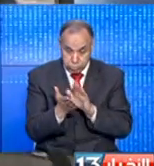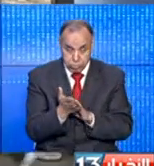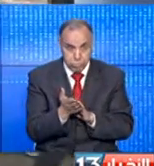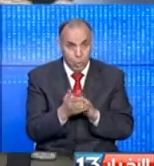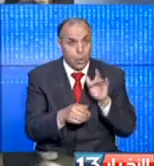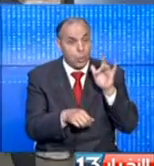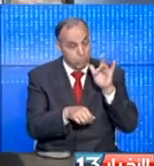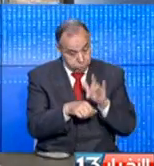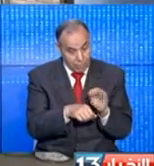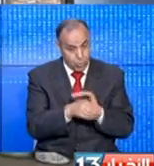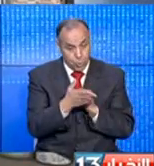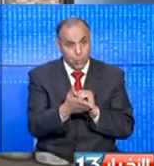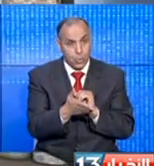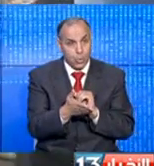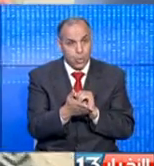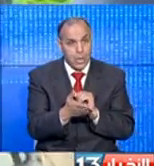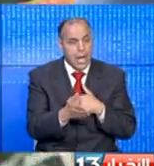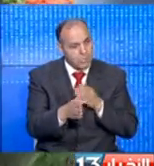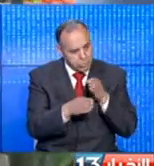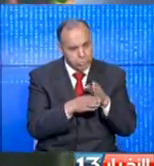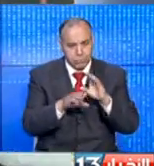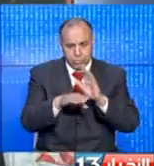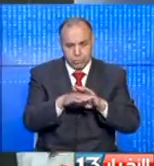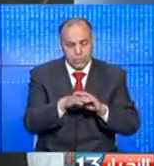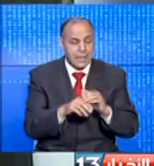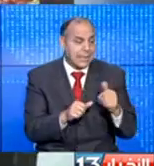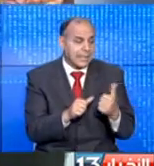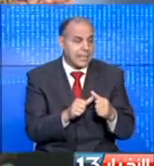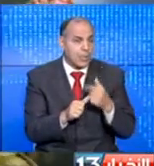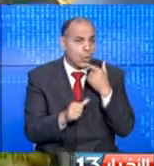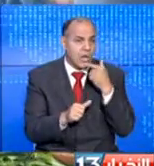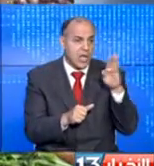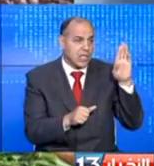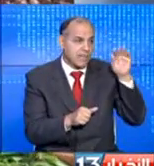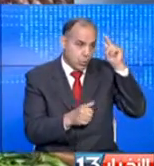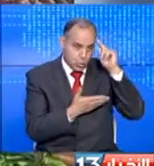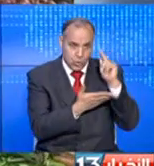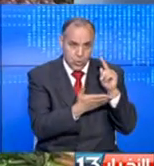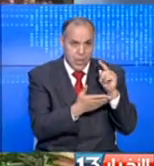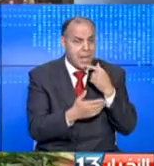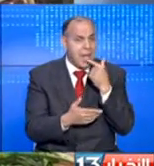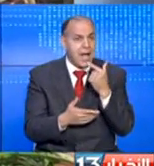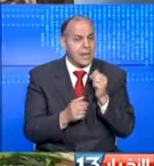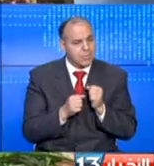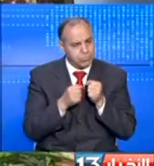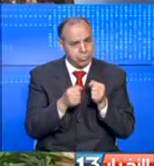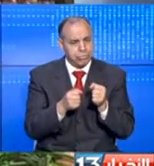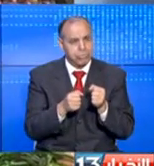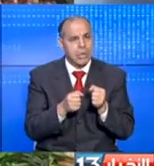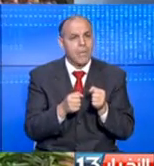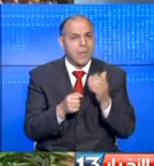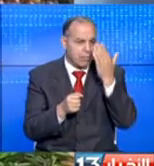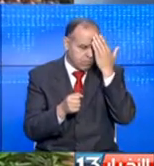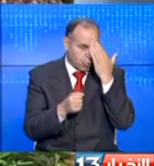أكبر نسبة إصابات هما اللي مش ندخلوا فيهم. وللتذكير فإن الكشافة التونسية بصدد القيام باستبيان تهدف